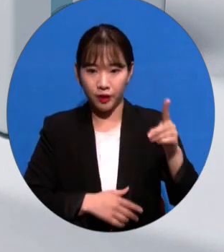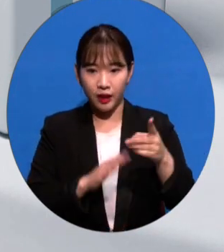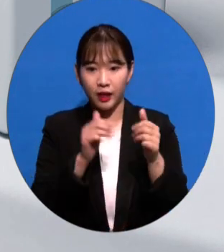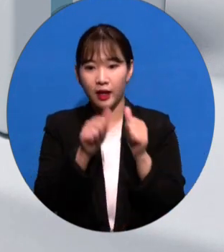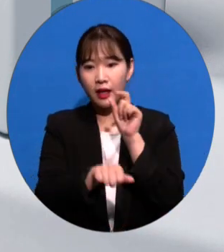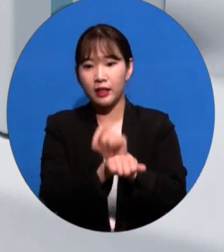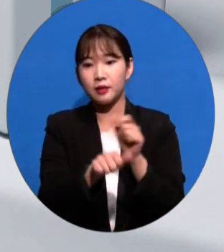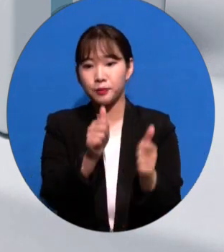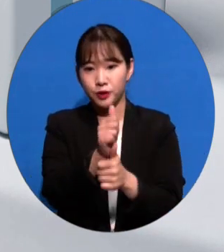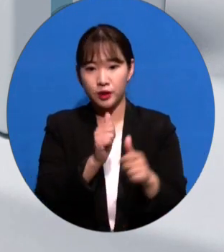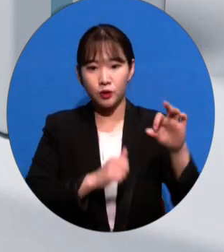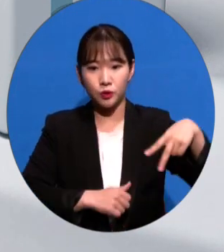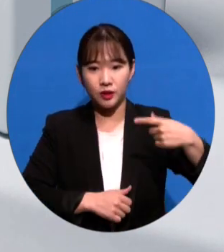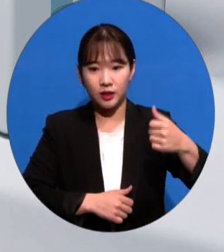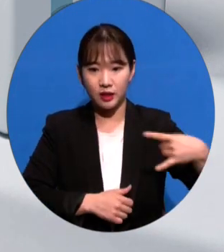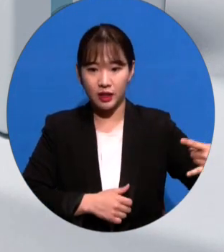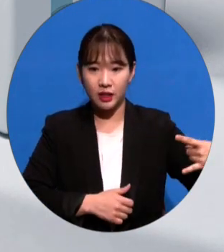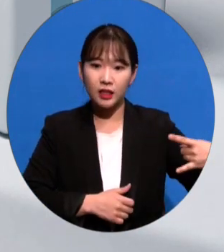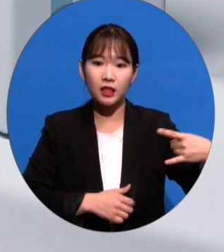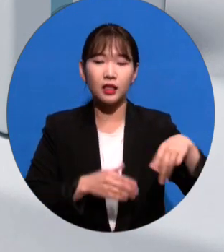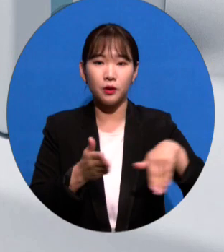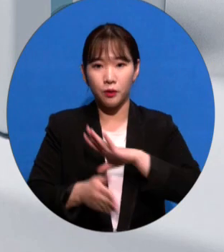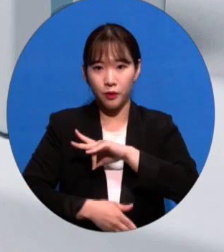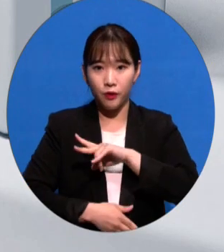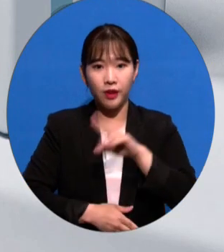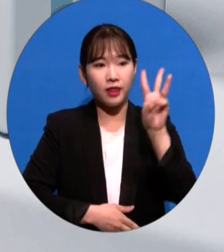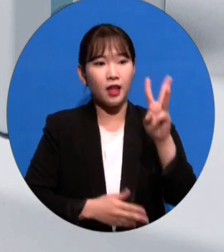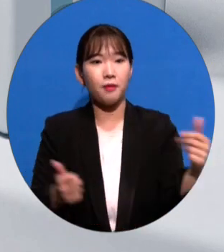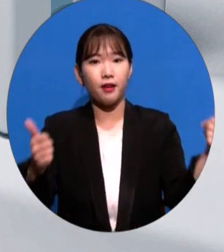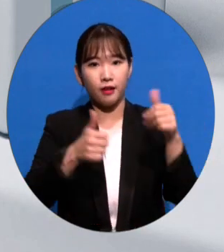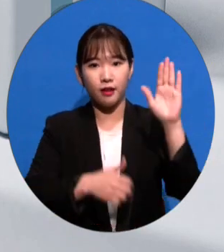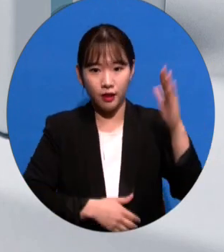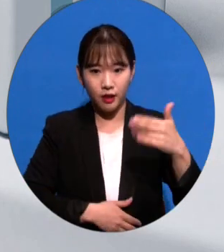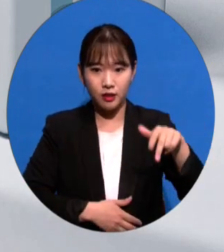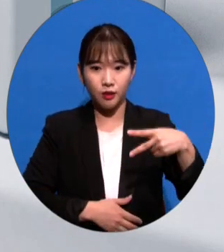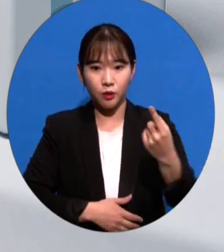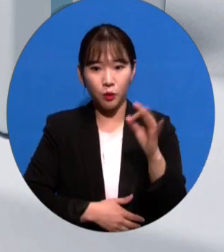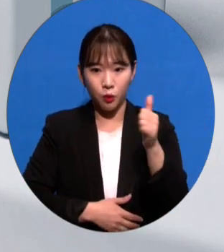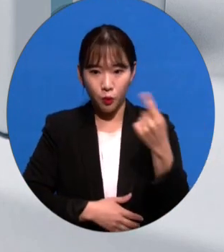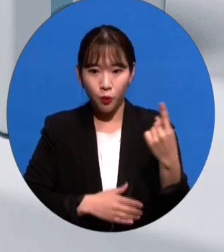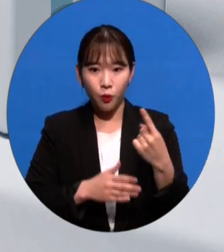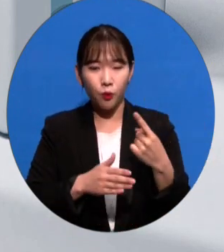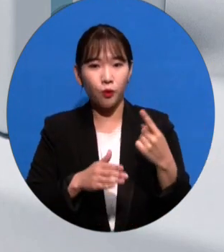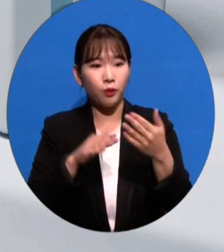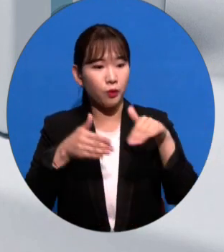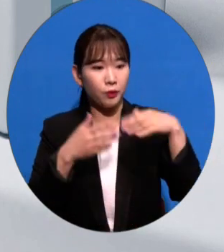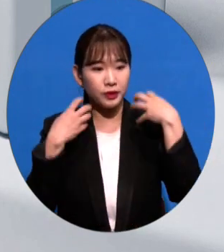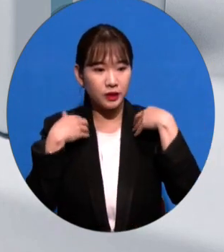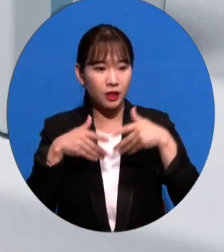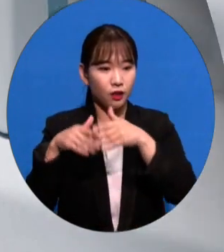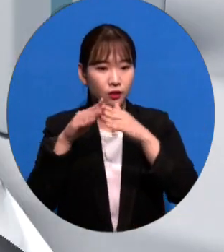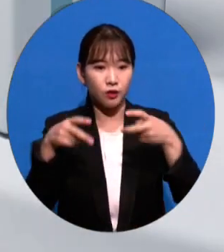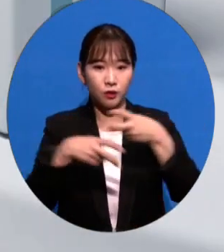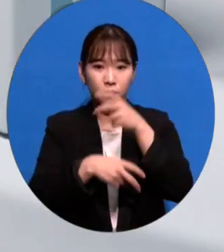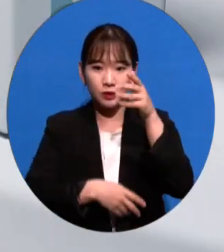행정부지사, 우승희 전 도의원이 3파전으로 치르고 전동호 전 도청 건설교통국장은